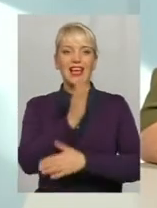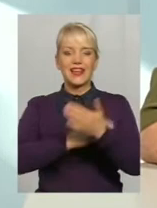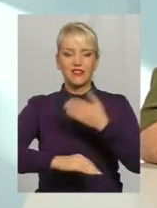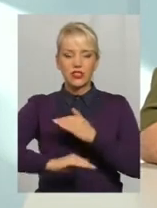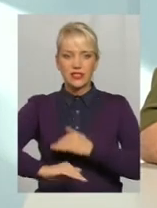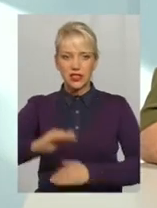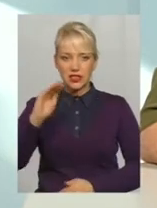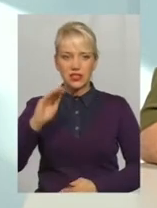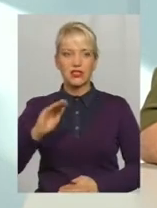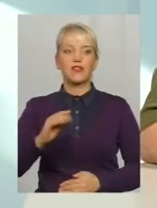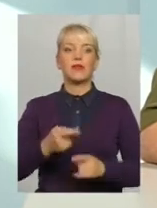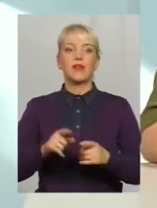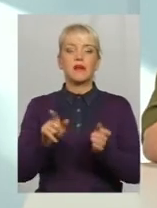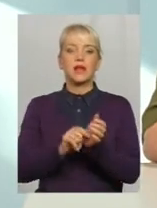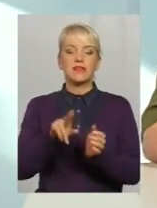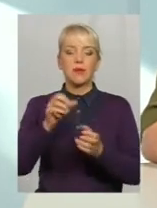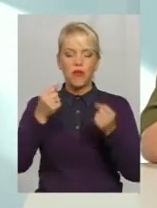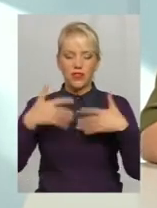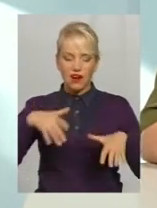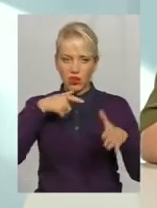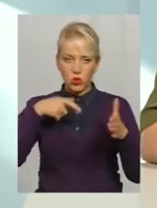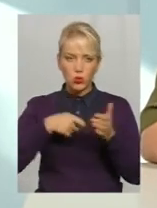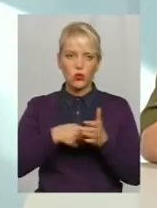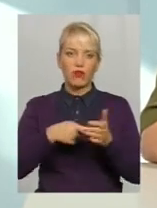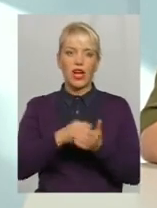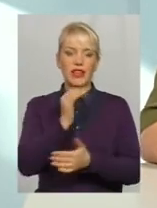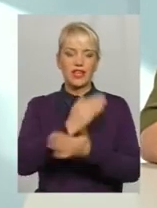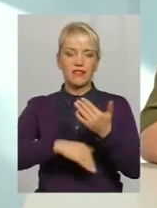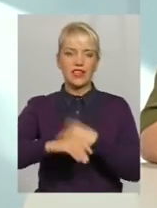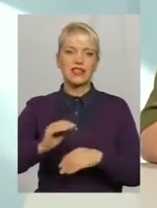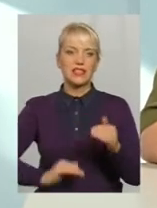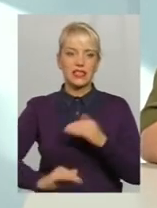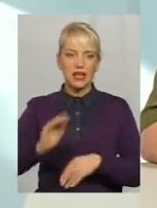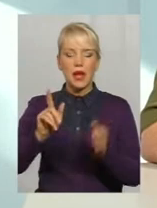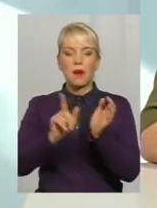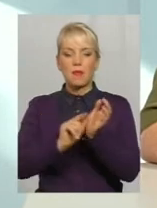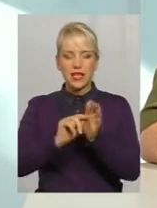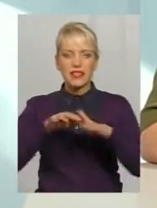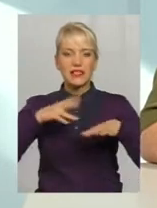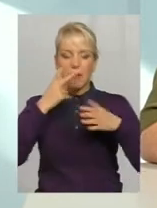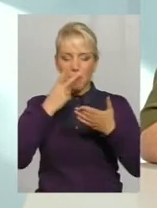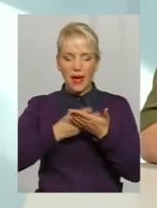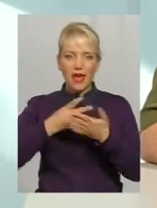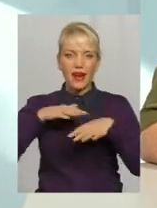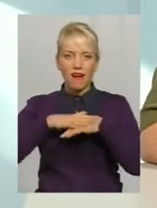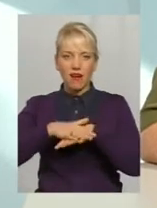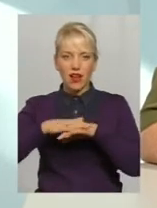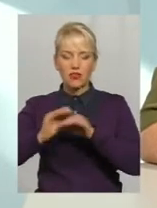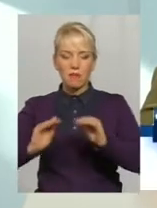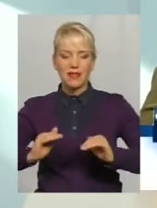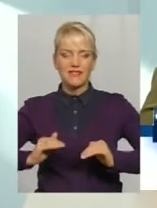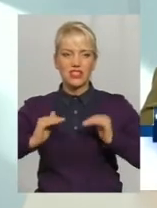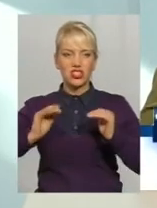теж відбулися пенсії по втраті годувальника, інвалідам дитинства. Пенсії переглянуті, пенсії теж підвищений розмір